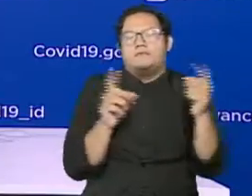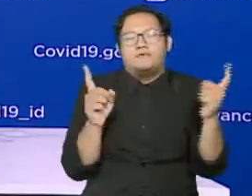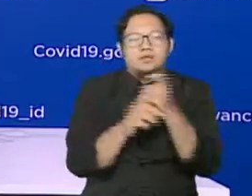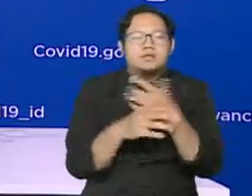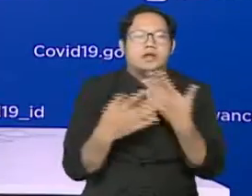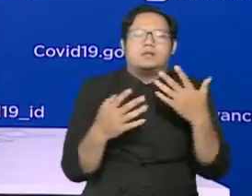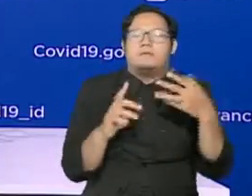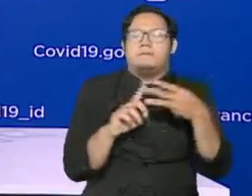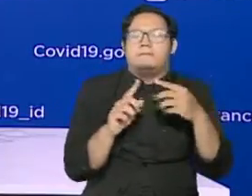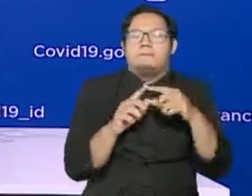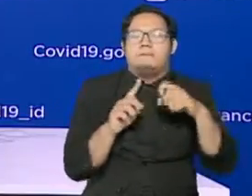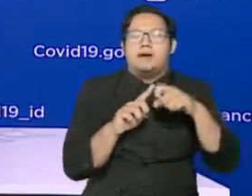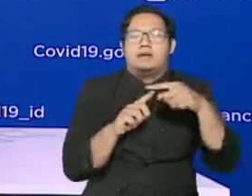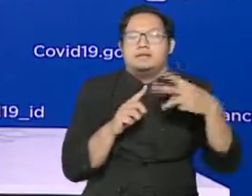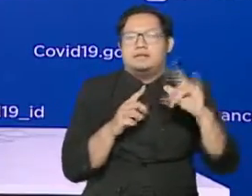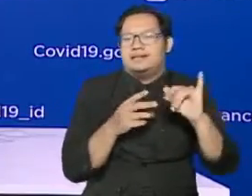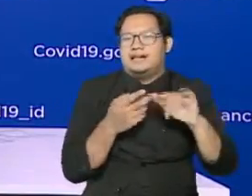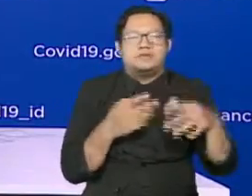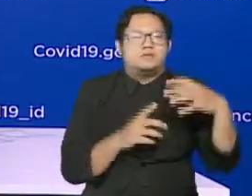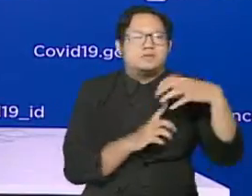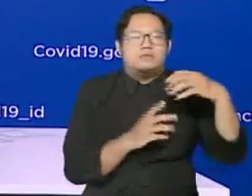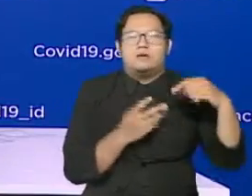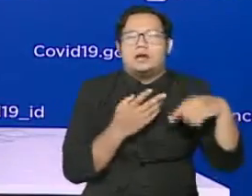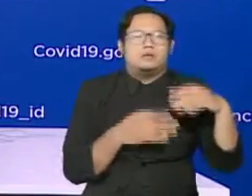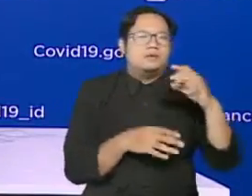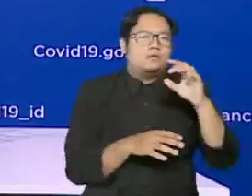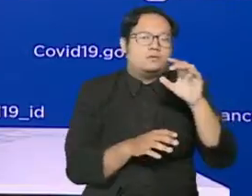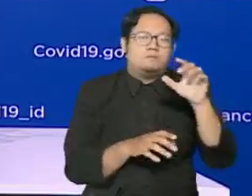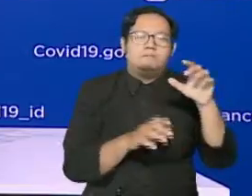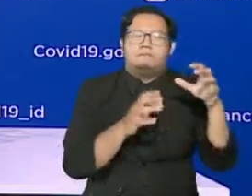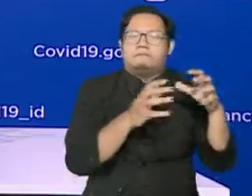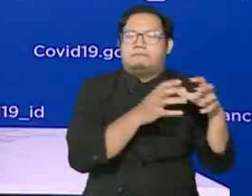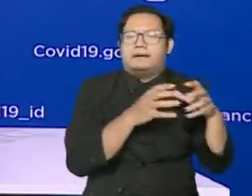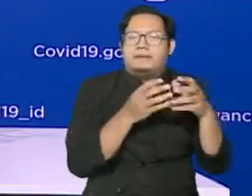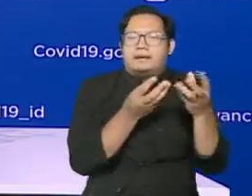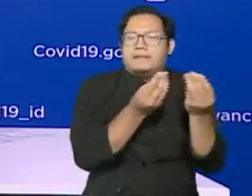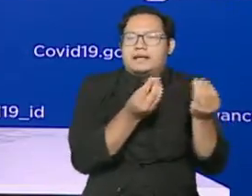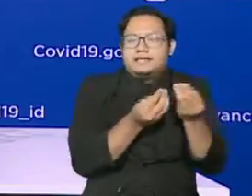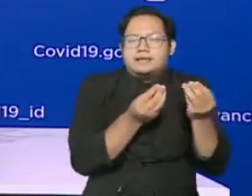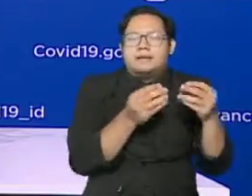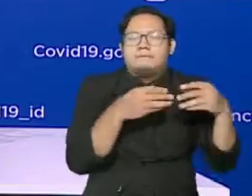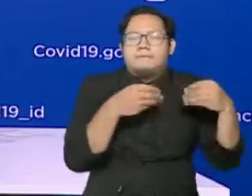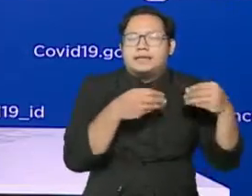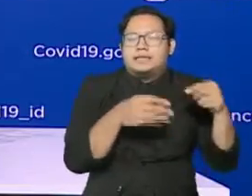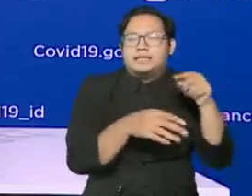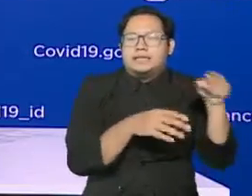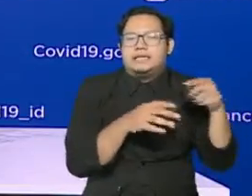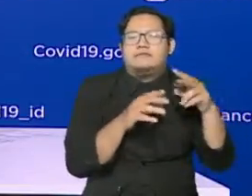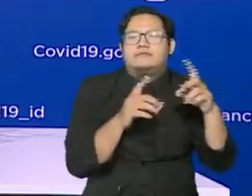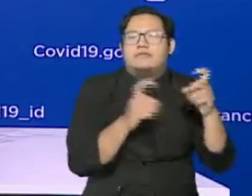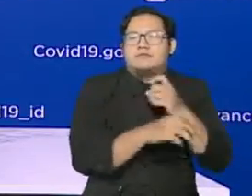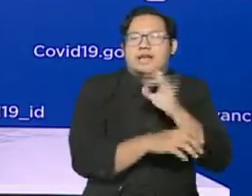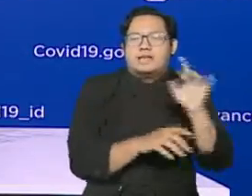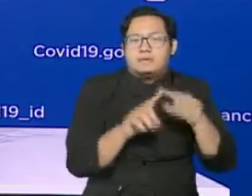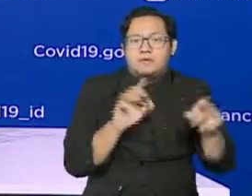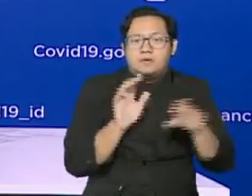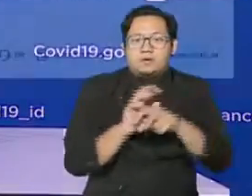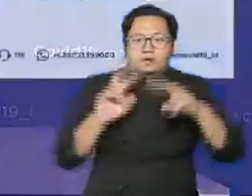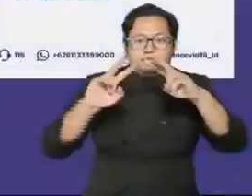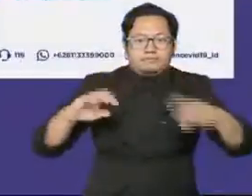jamur dan organisme infeksius lainnya Hai namun jika kita lihat lebih mendalam